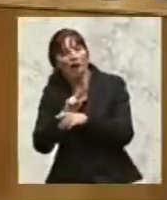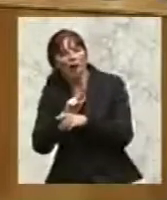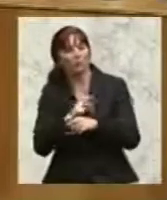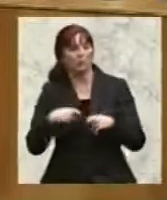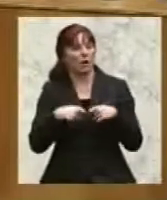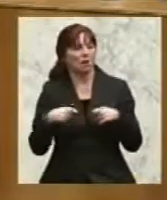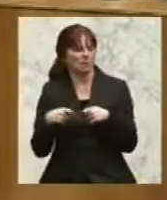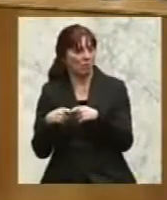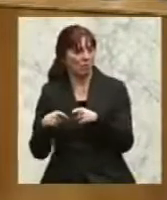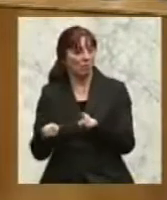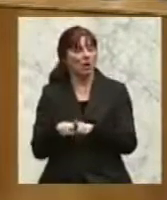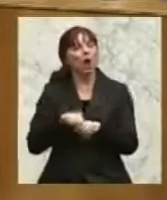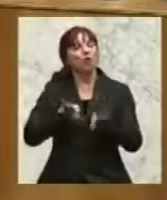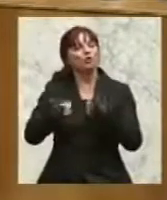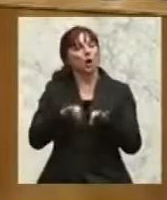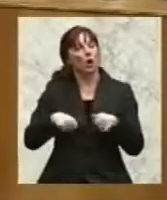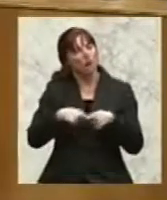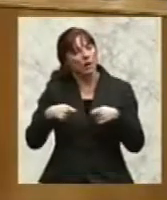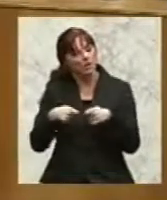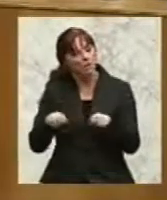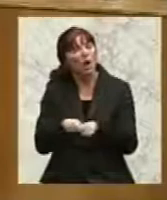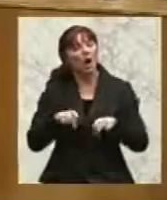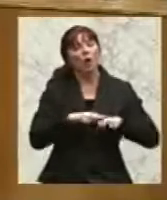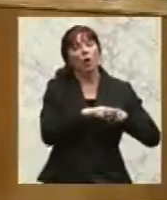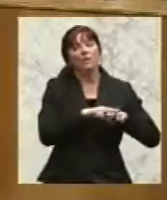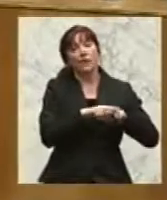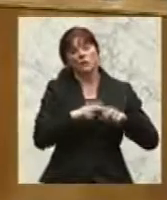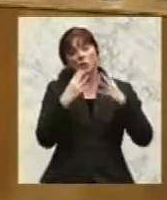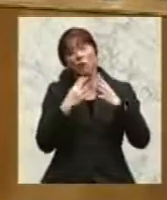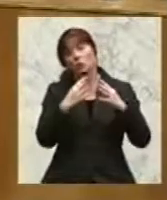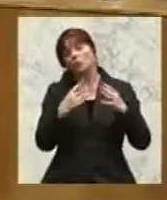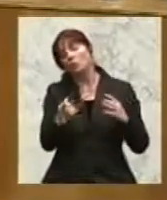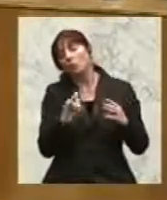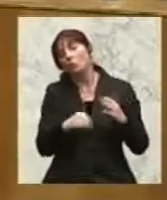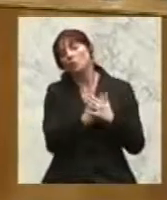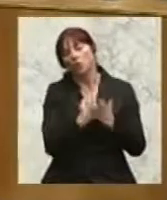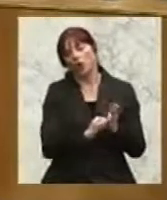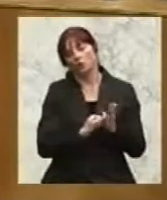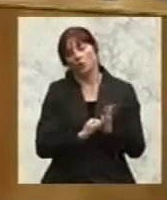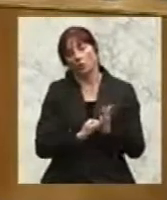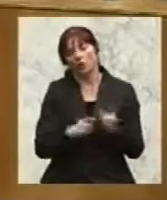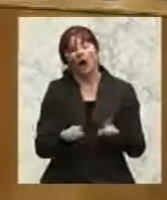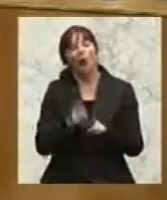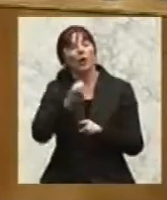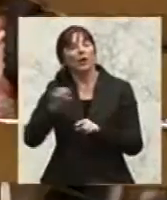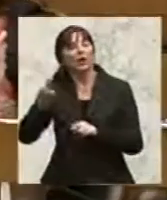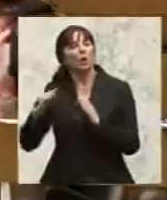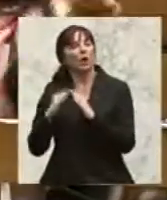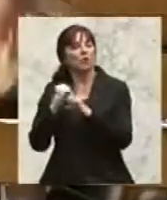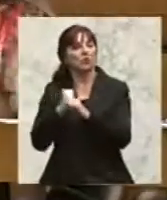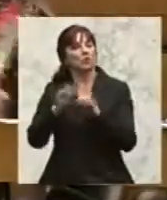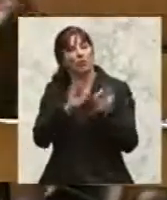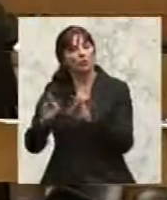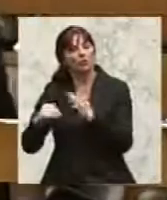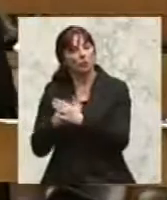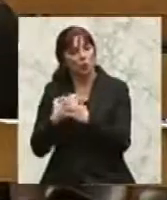Rechnungshöfe als auch die nationalen Parlamente vor neue grundlegende Herausforderungen stellt. Auch die neue EU-Haushaltsordnung verstärkt die Prüf- und